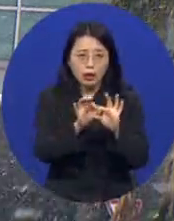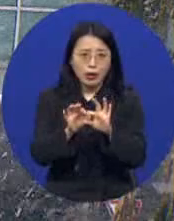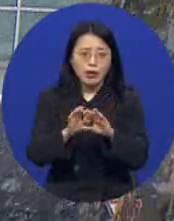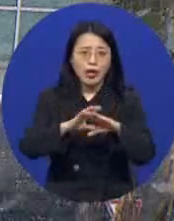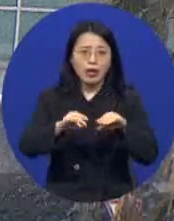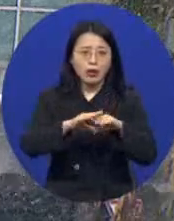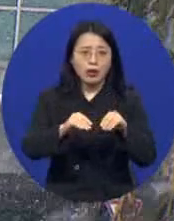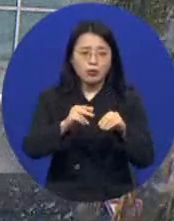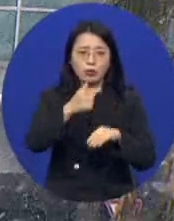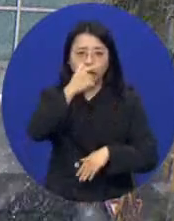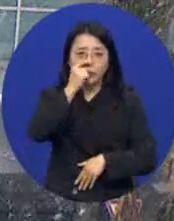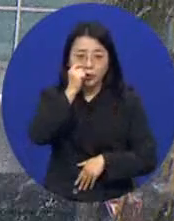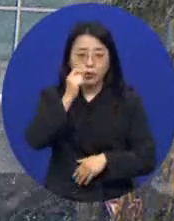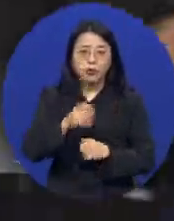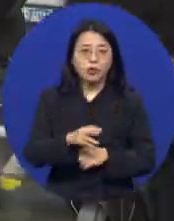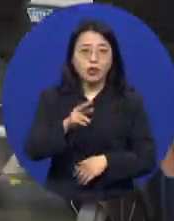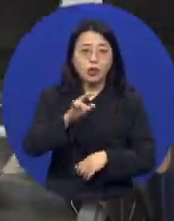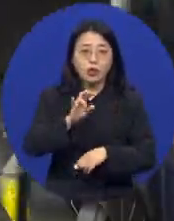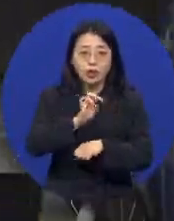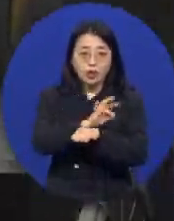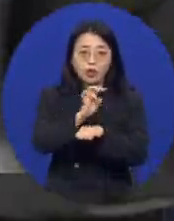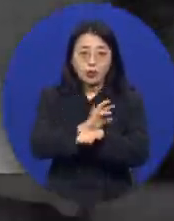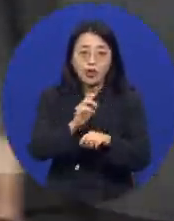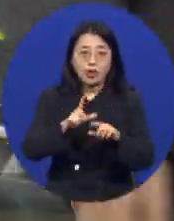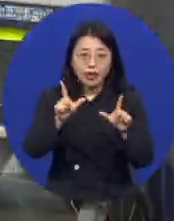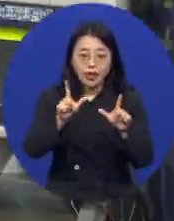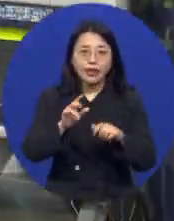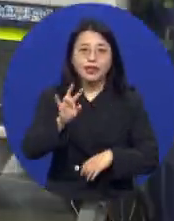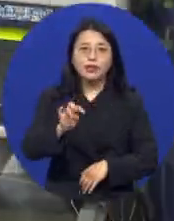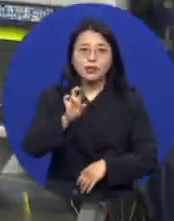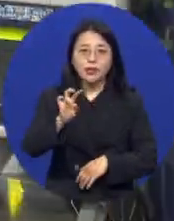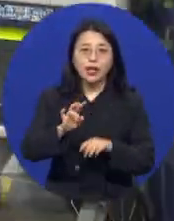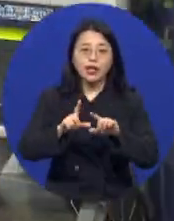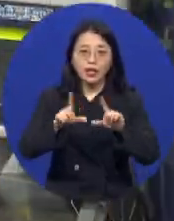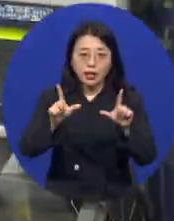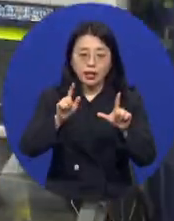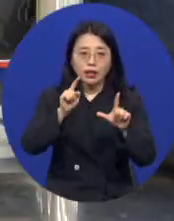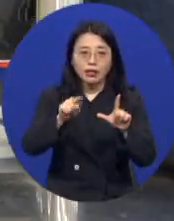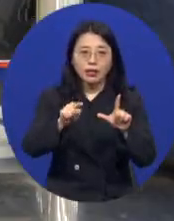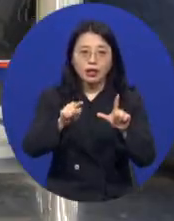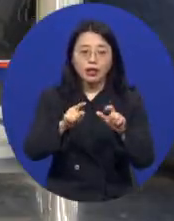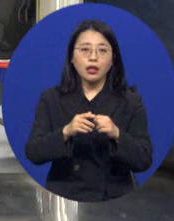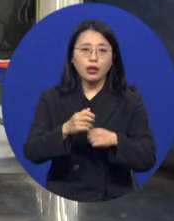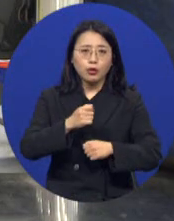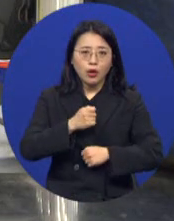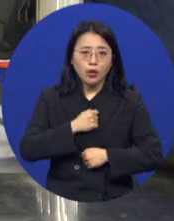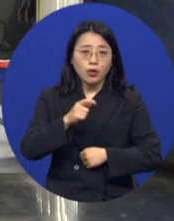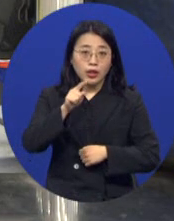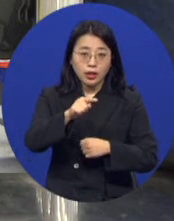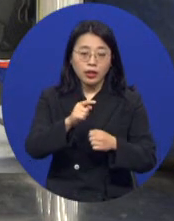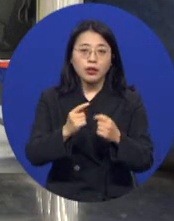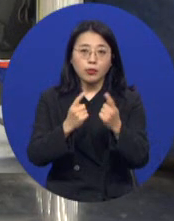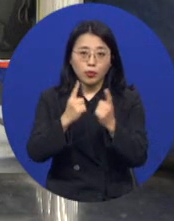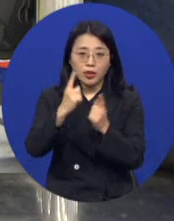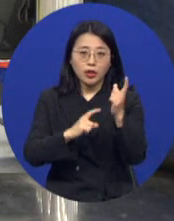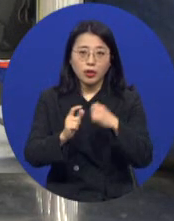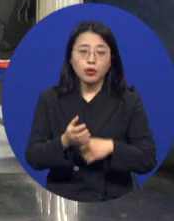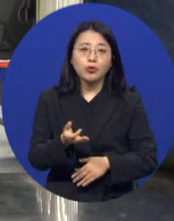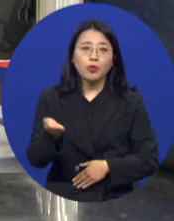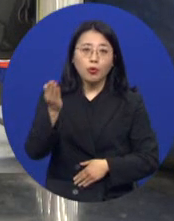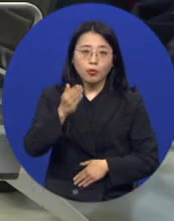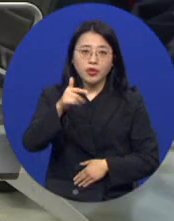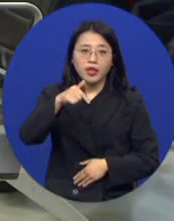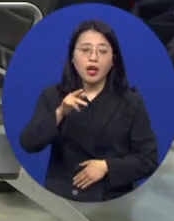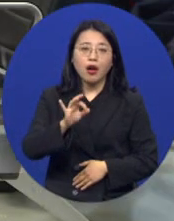항공기 전편이 결항된 24일 제주지방항공청은 주의 단계를 거쳐 경계로 격상했습니다. 매뉴얼에 따라